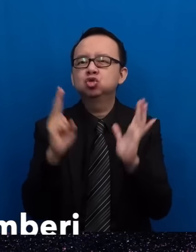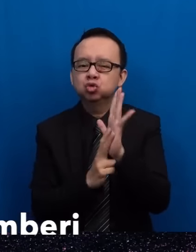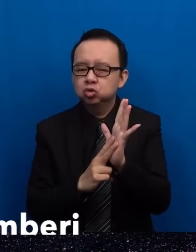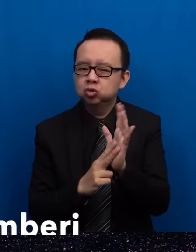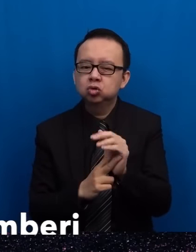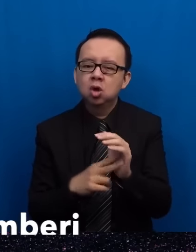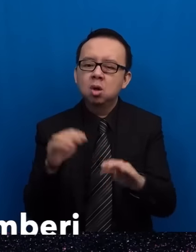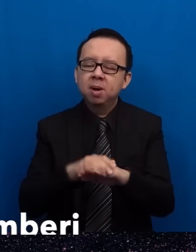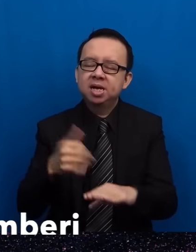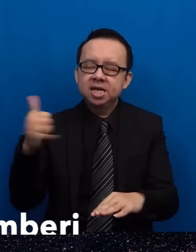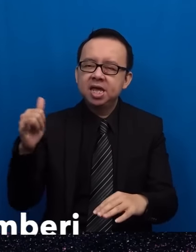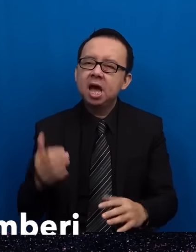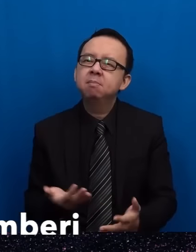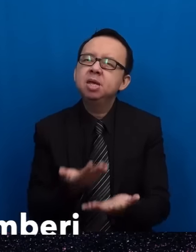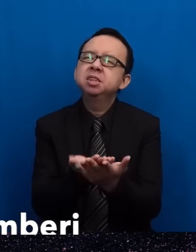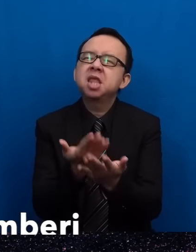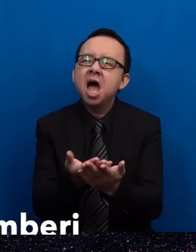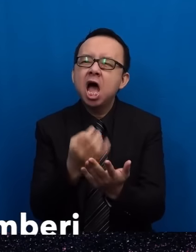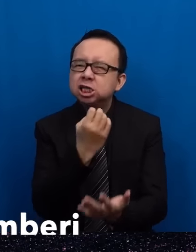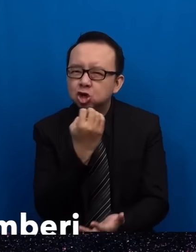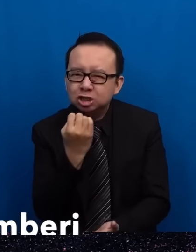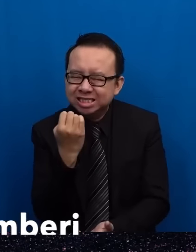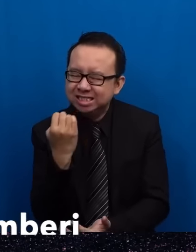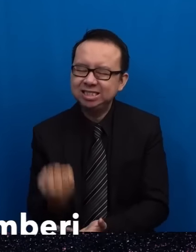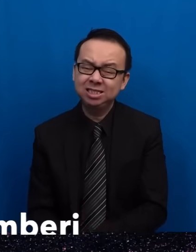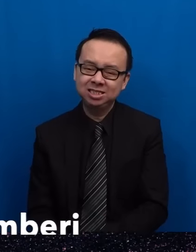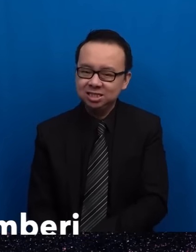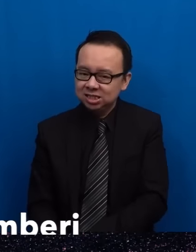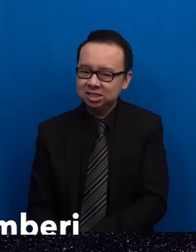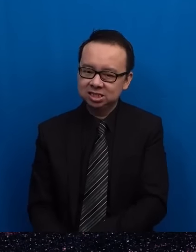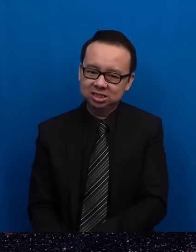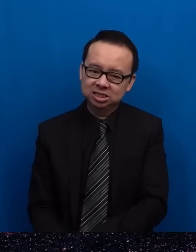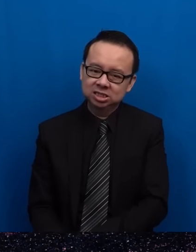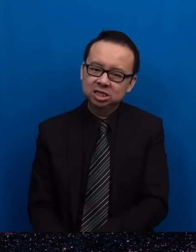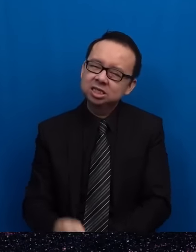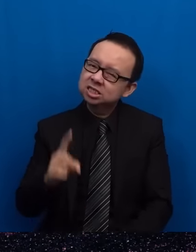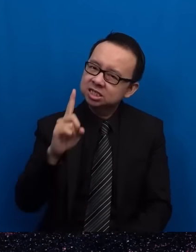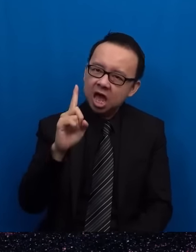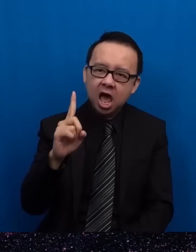beracun pada yang minta roti.